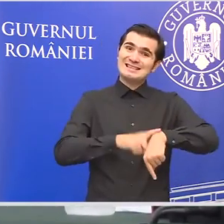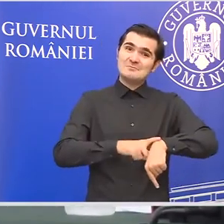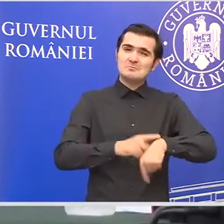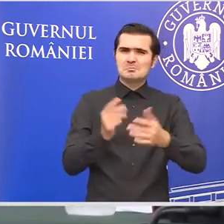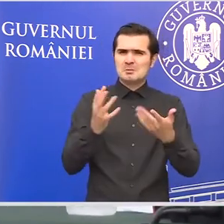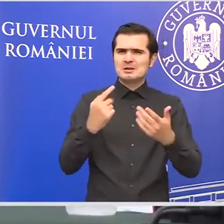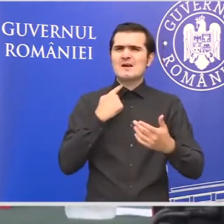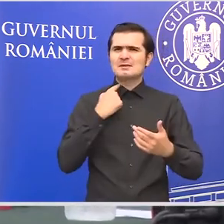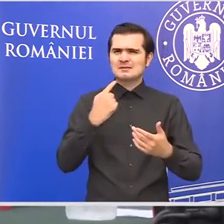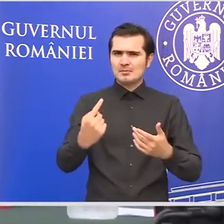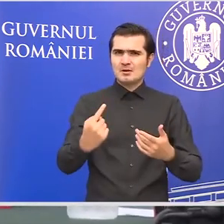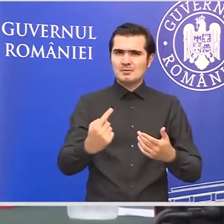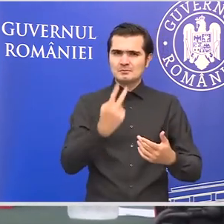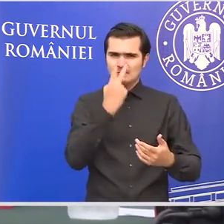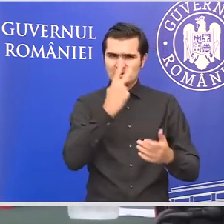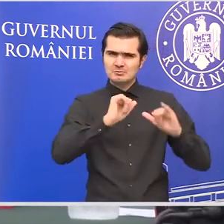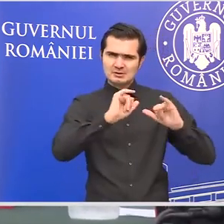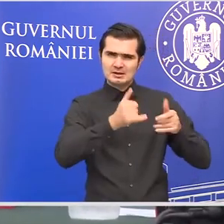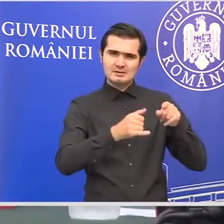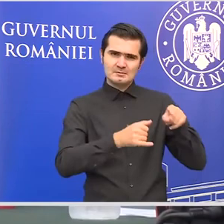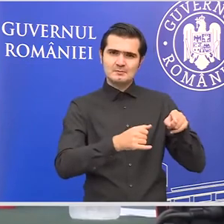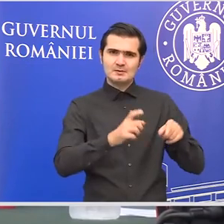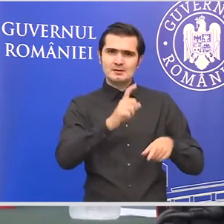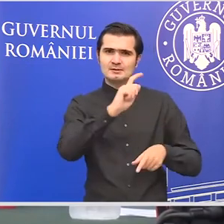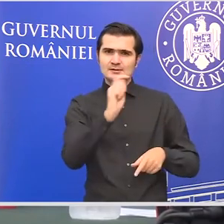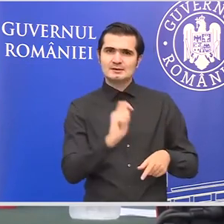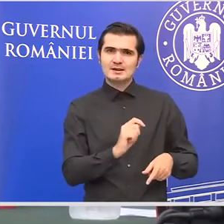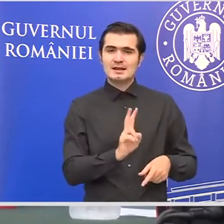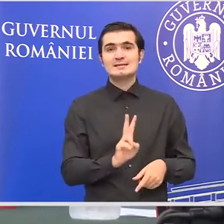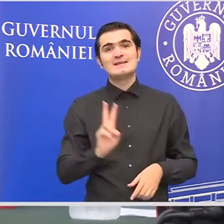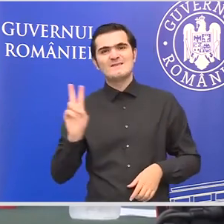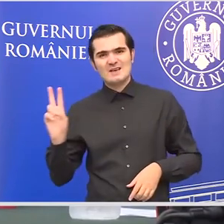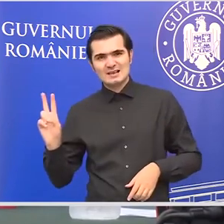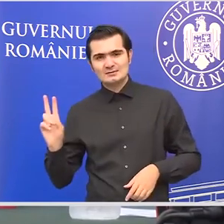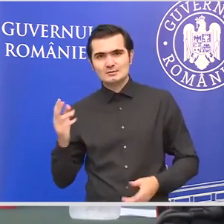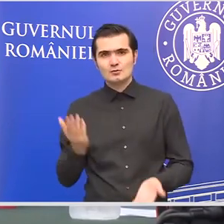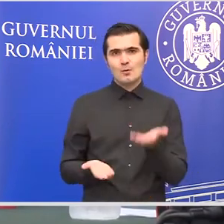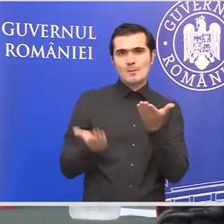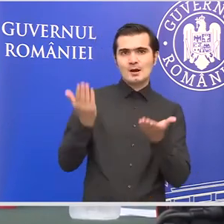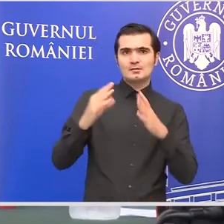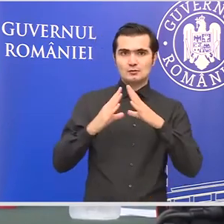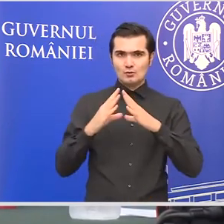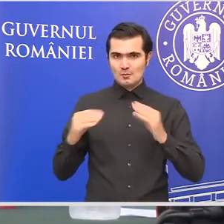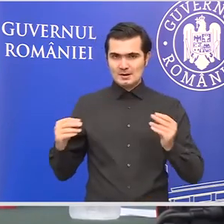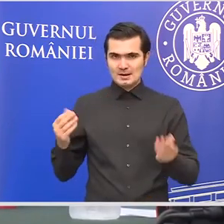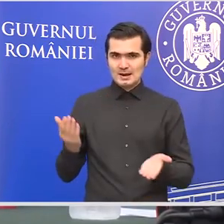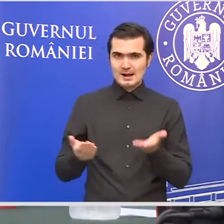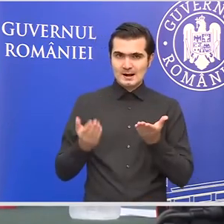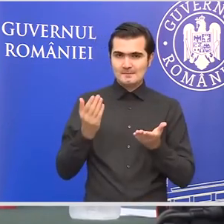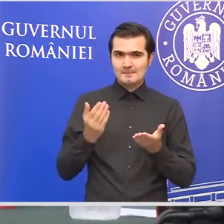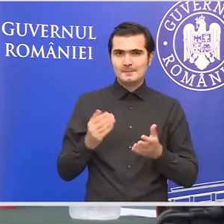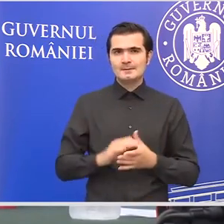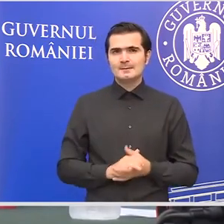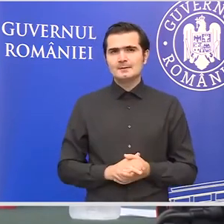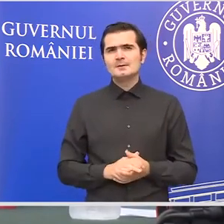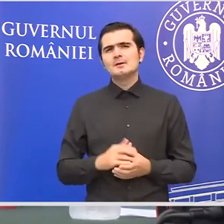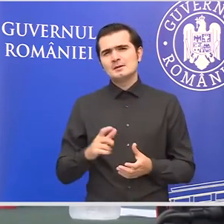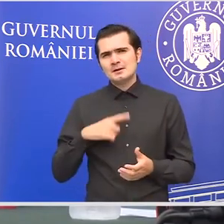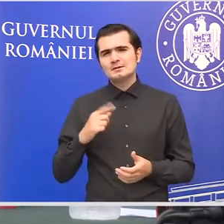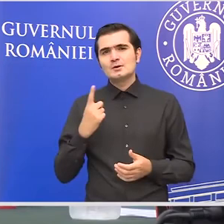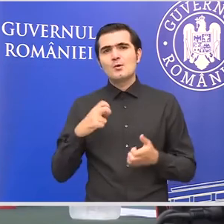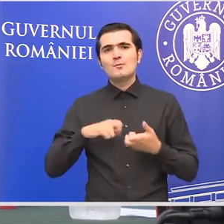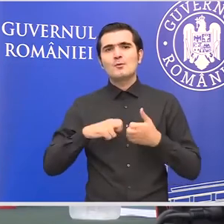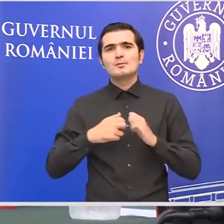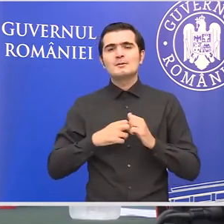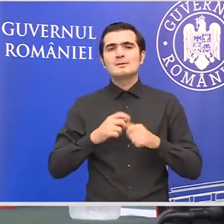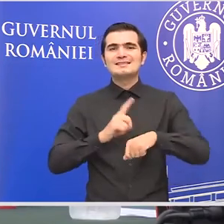câteva săptămâni, între ceea ce se întâmplă în țările din vestul Europei și situația din România, este o problemă doar